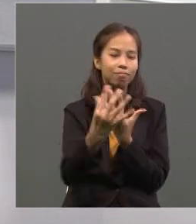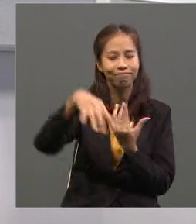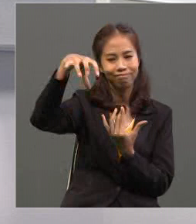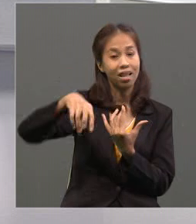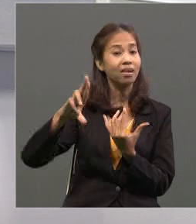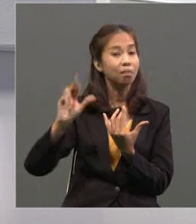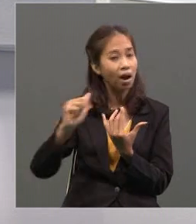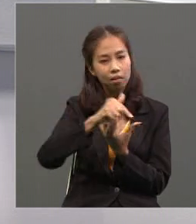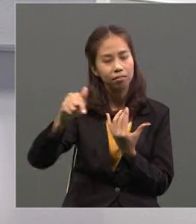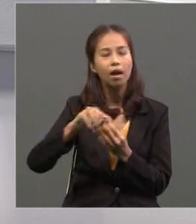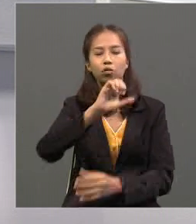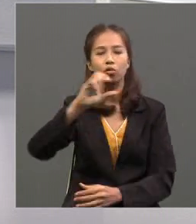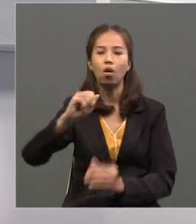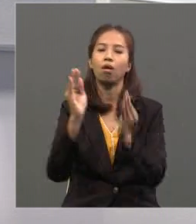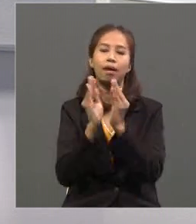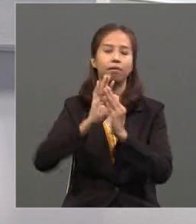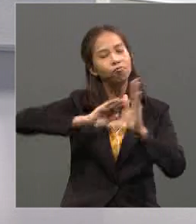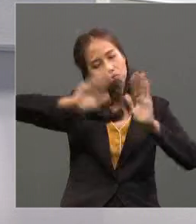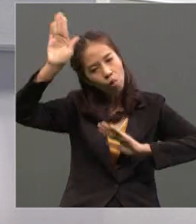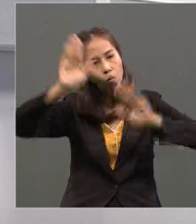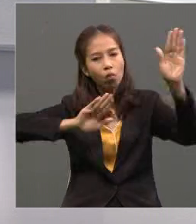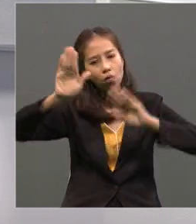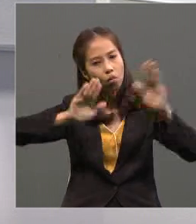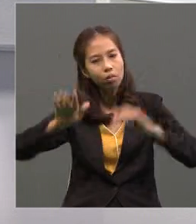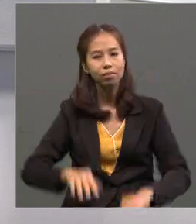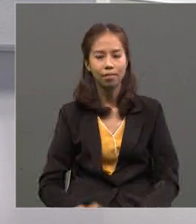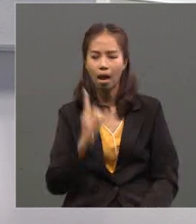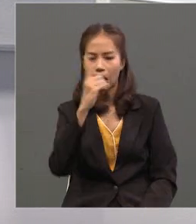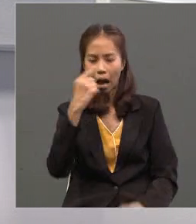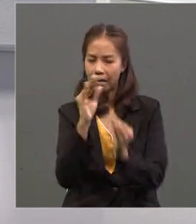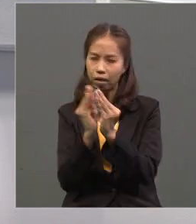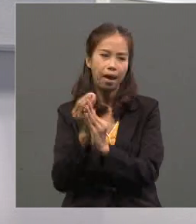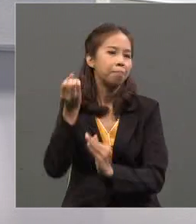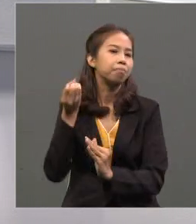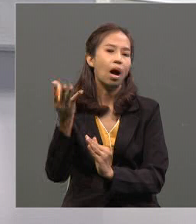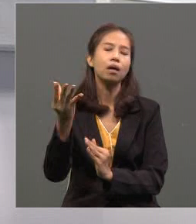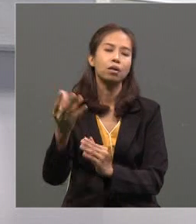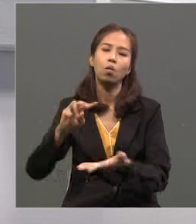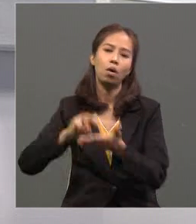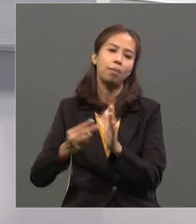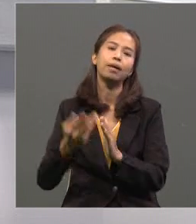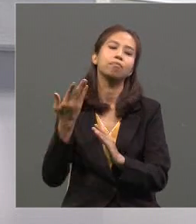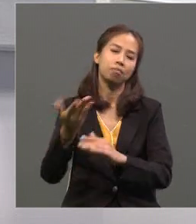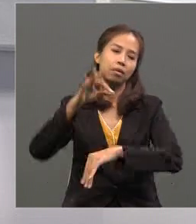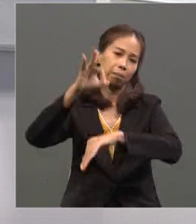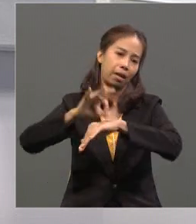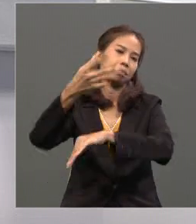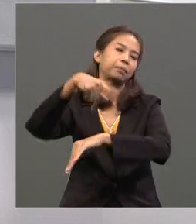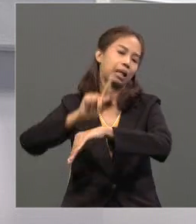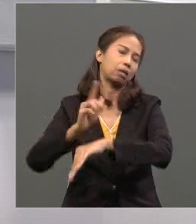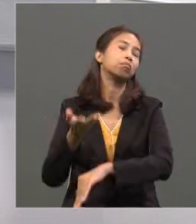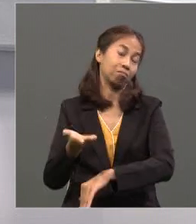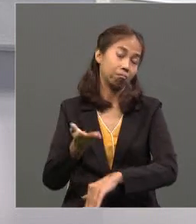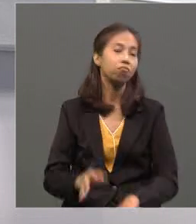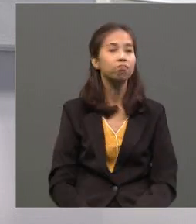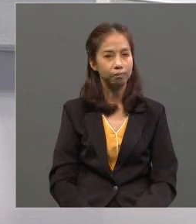ว่า vanish ใครก็ตาม แตละพักสทเสนอชอายไครได้ขัแมเสียง ก็สนัวาคอเป็ขัแน DNAองในสวของสภาษ